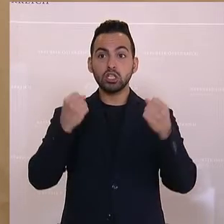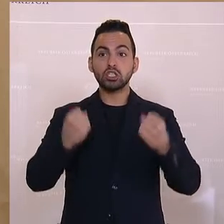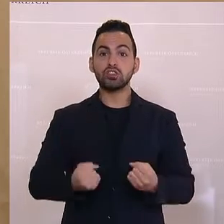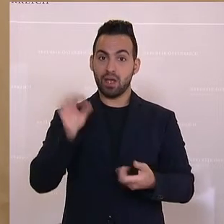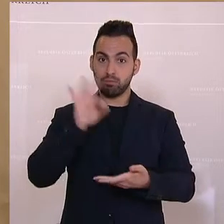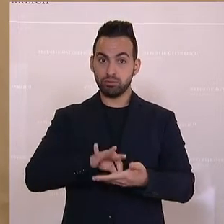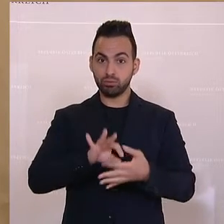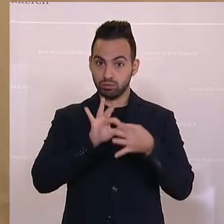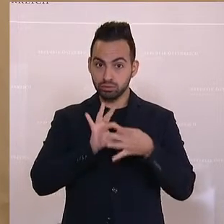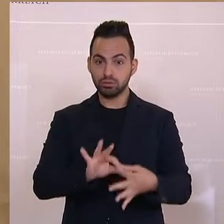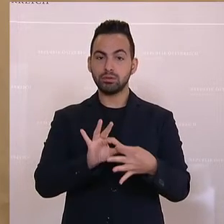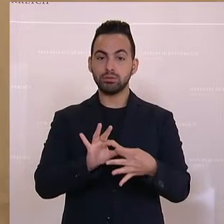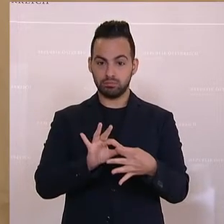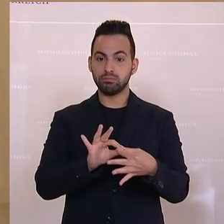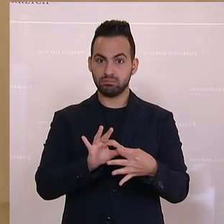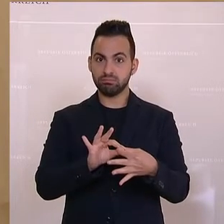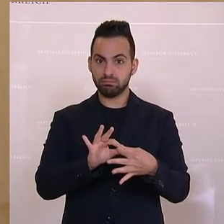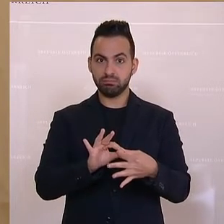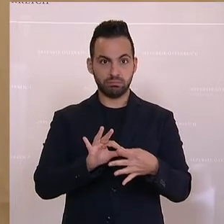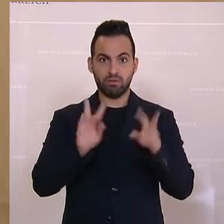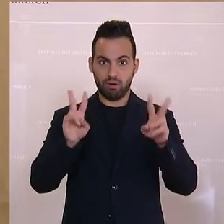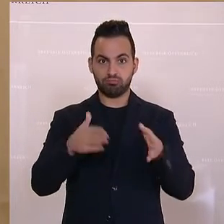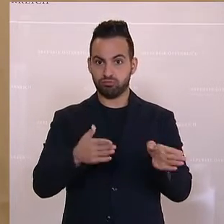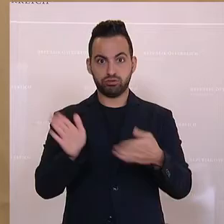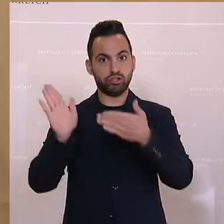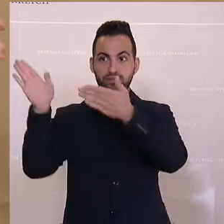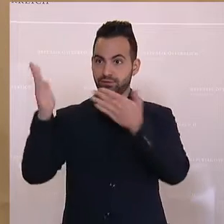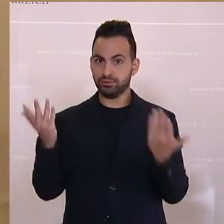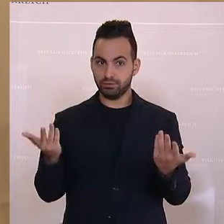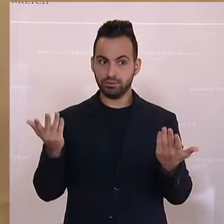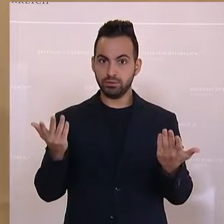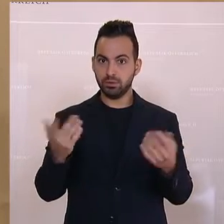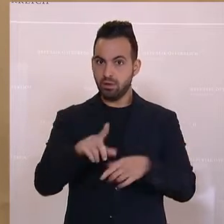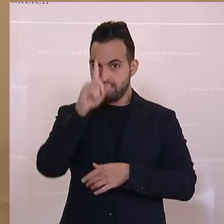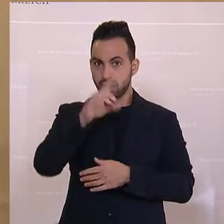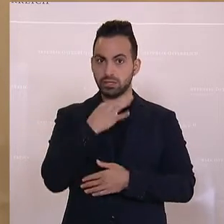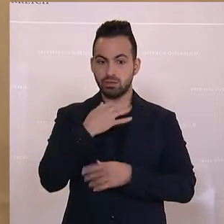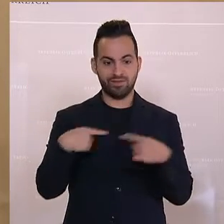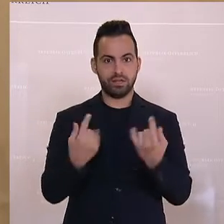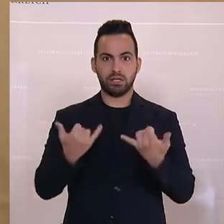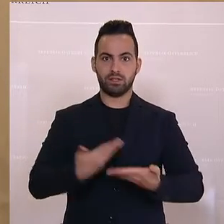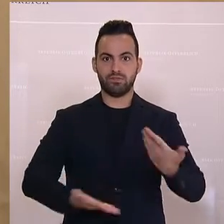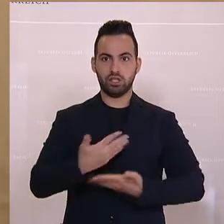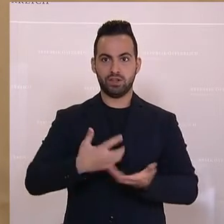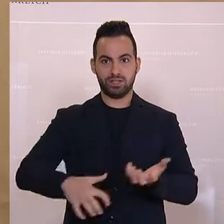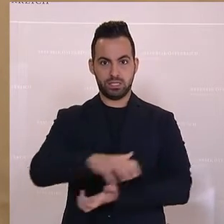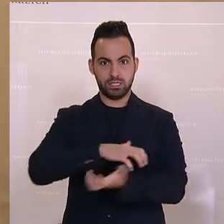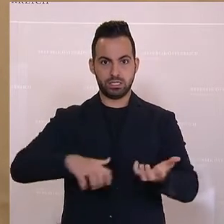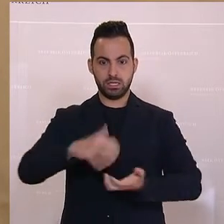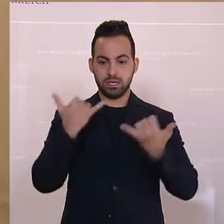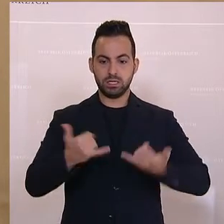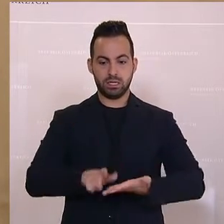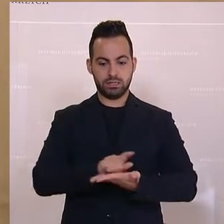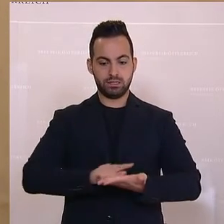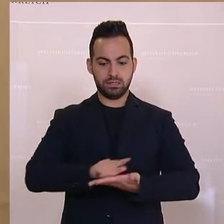Schwerpunktsetzung gemacht haben, die in die völlig falsche Richtung gehen. Sie wissen es ja ganz genau, wir leben in einer Wirtschaftskrise, wir leben in einer Zeit, wo